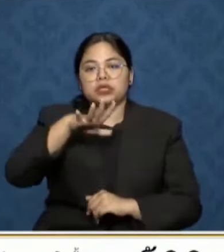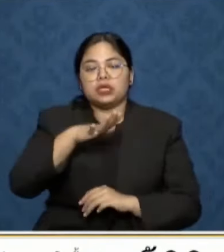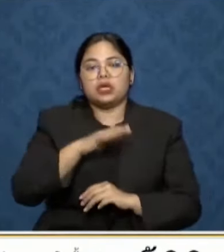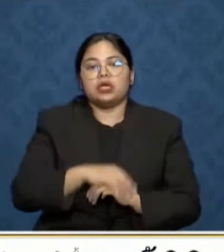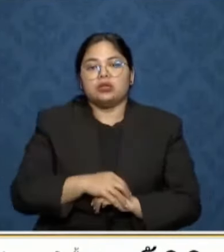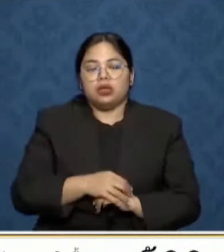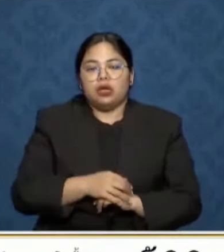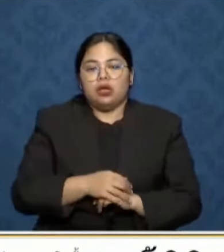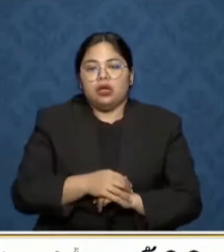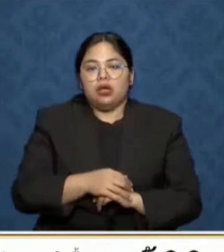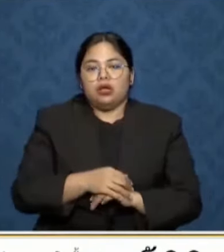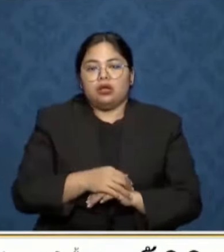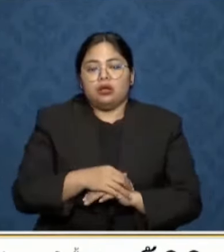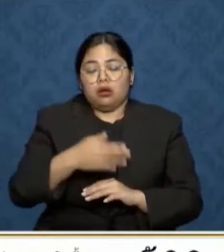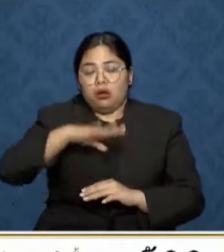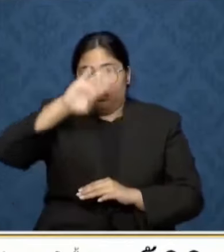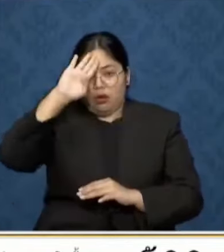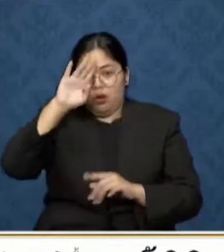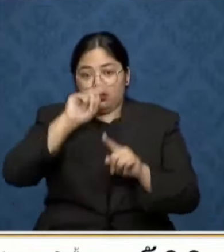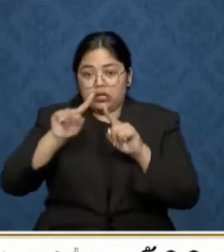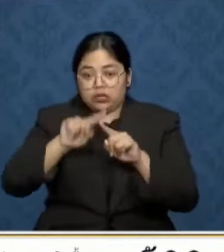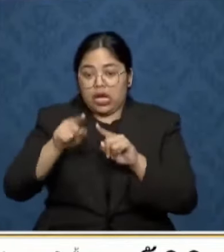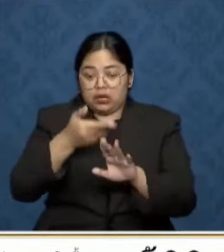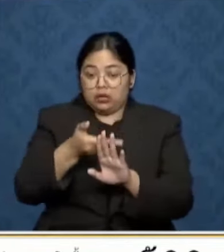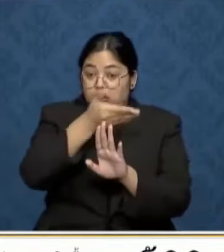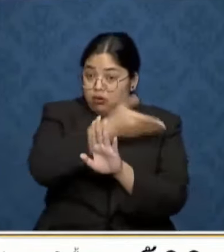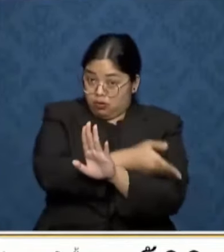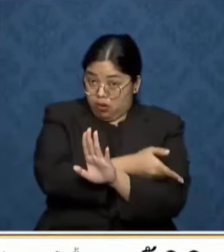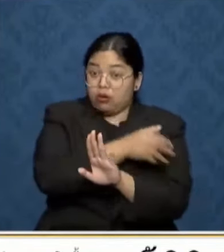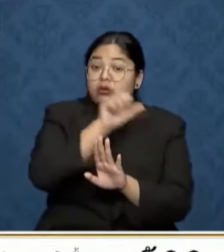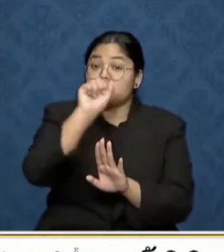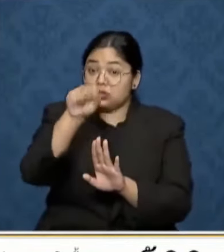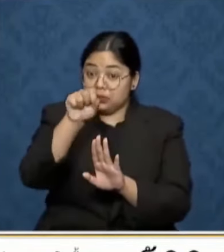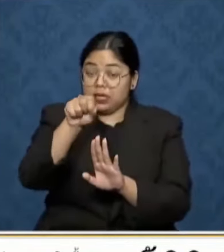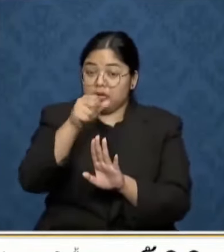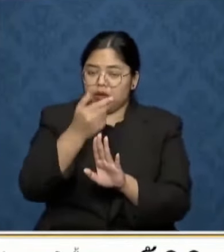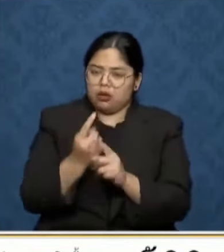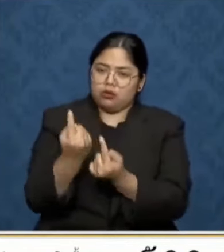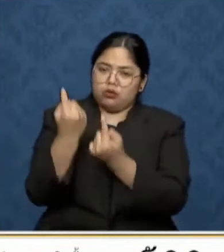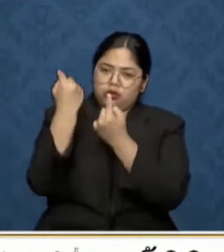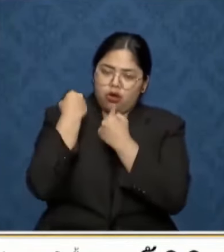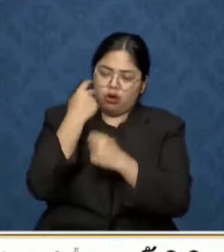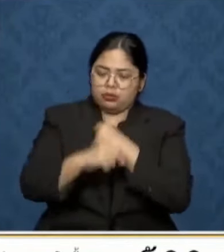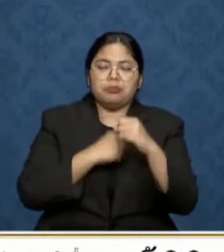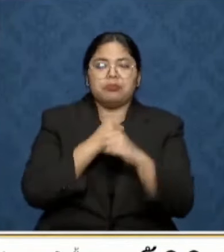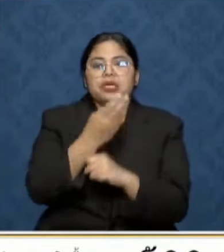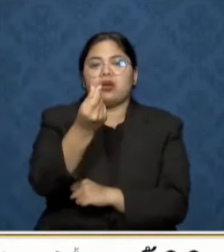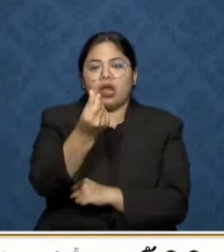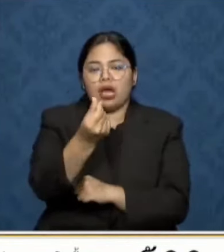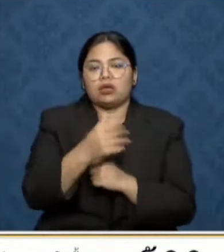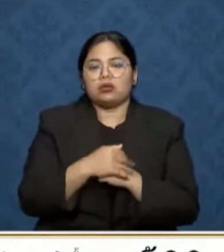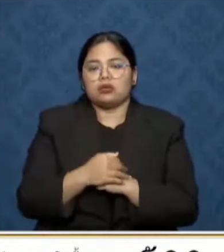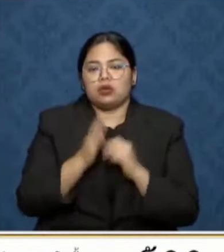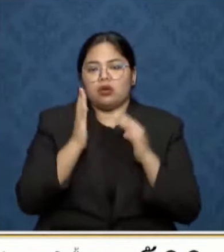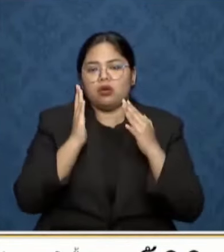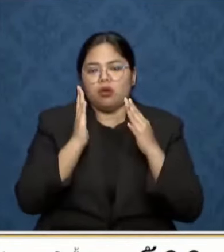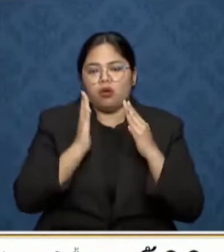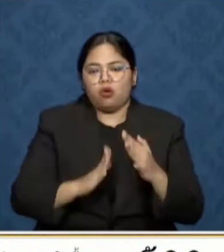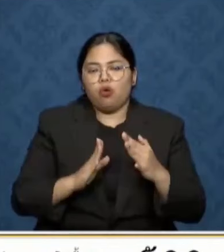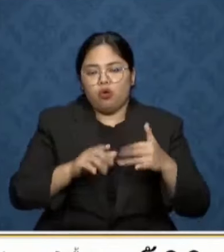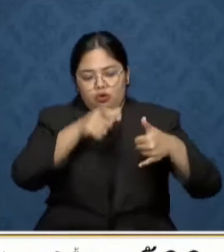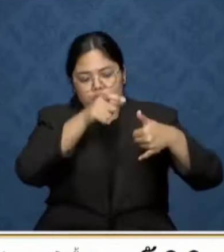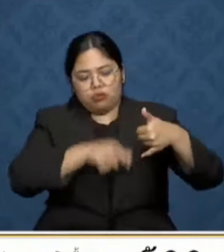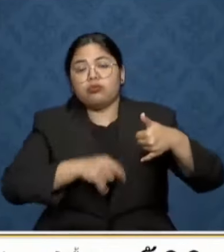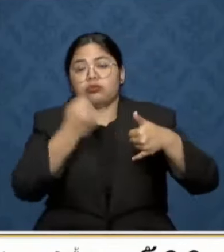่อนต้องขังได้ใช่ไหมต้องเกิดก่อนเนี่ยเกิดได้ย้อนไปกี่ปีครัแล้วผู้ต้ขังทุกคนเนี่ย